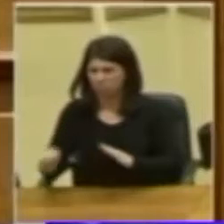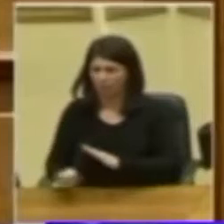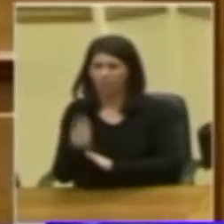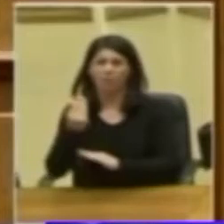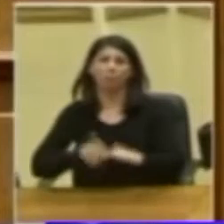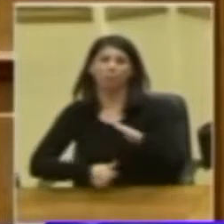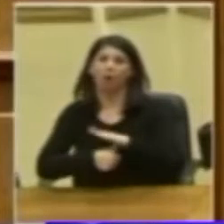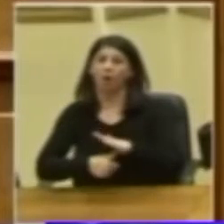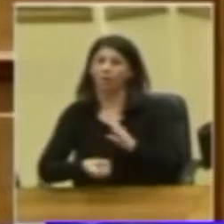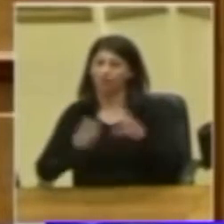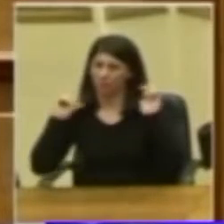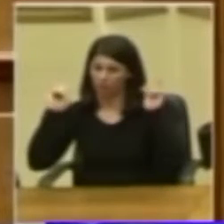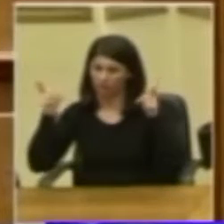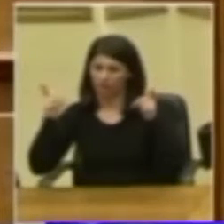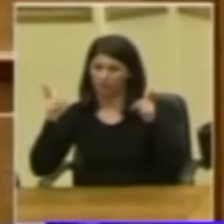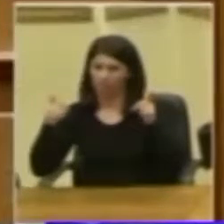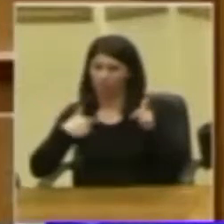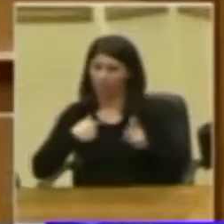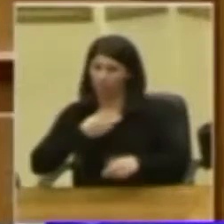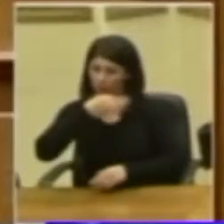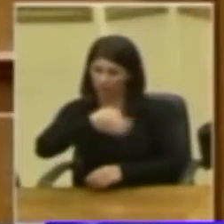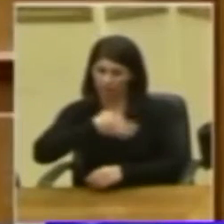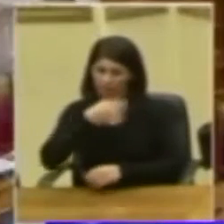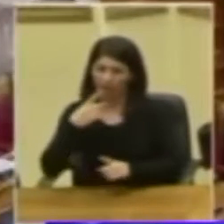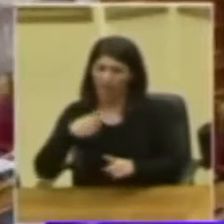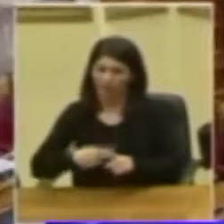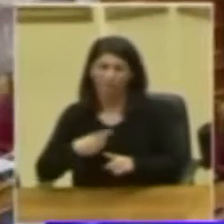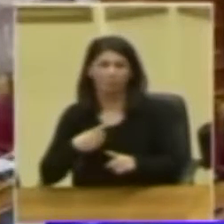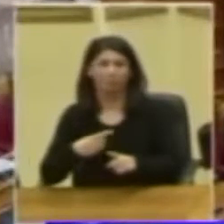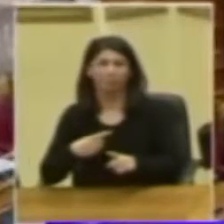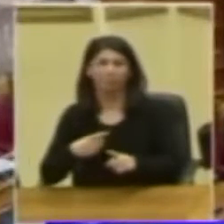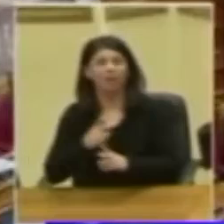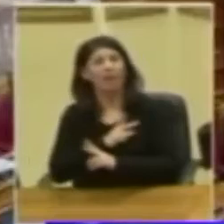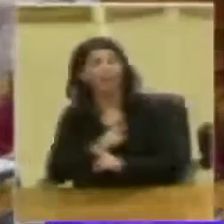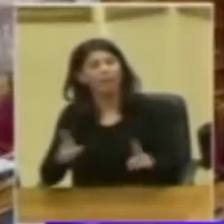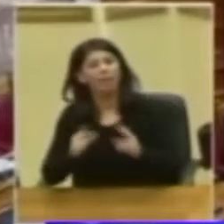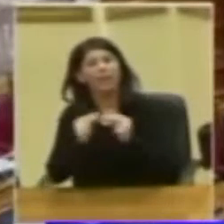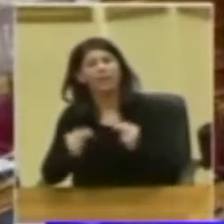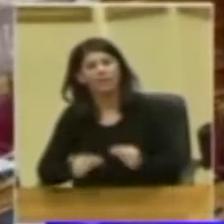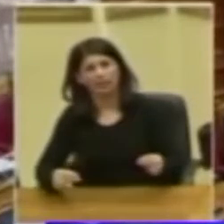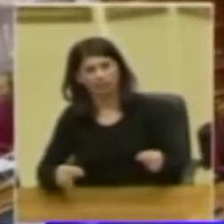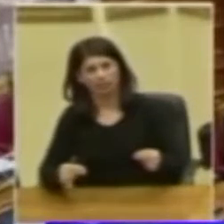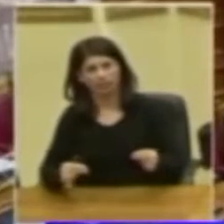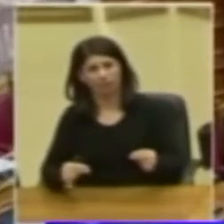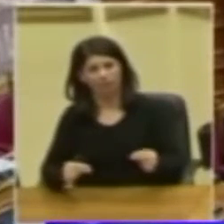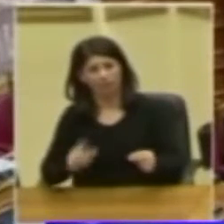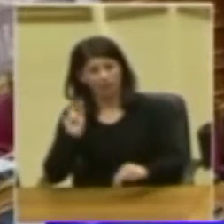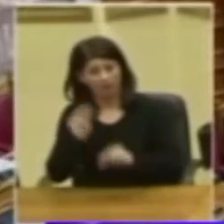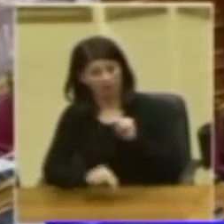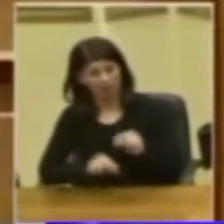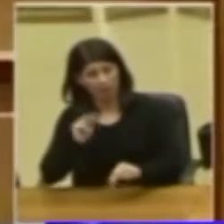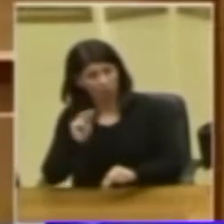Νέας Δημοκρατίας, του είχα εισηγηθεί μια απλή, μια καθαρή λύση. Να